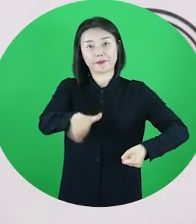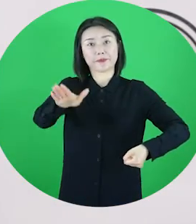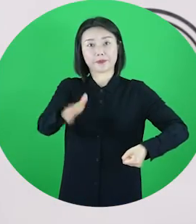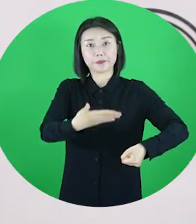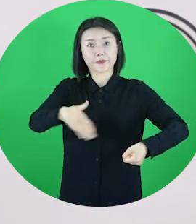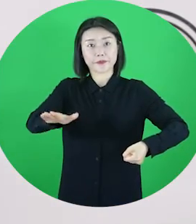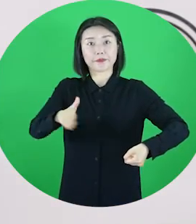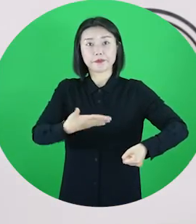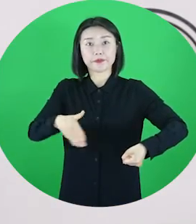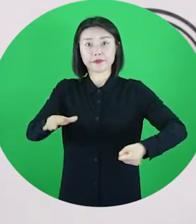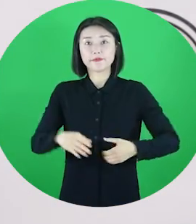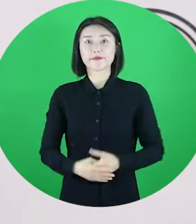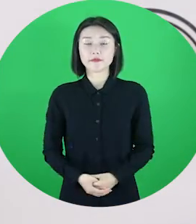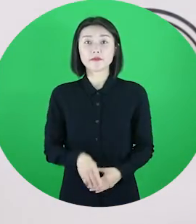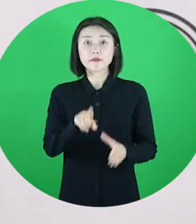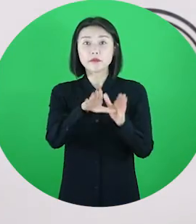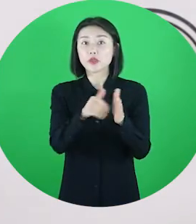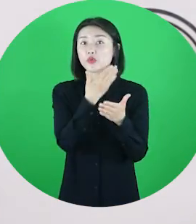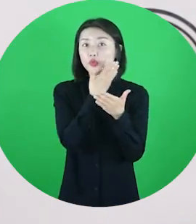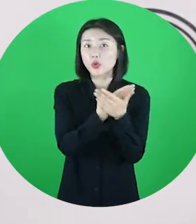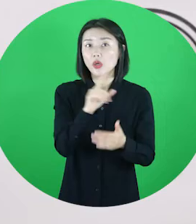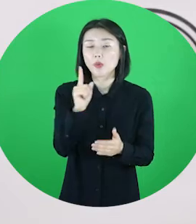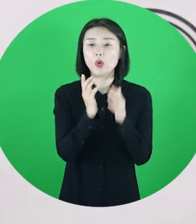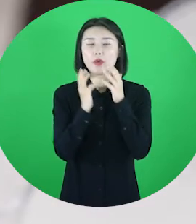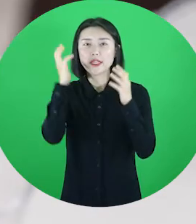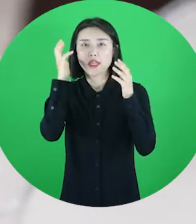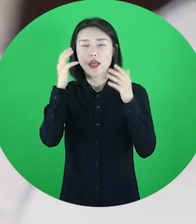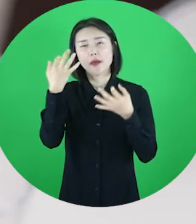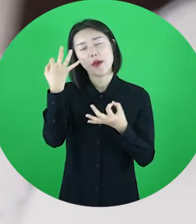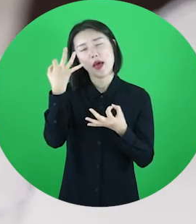타지 않게 잘 섞어서.